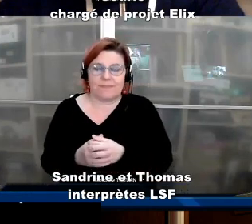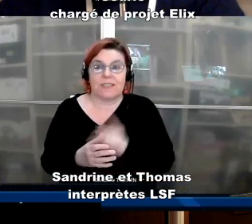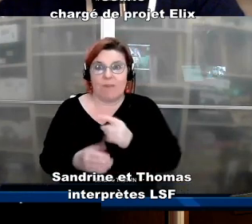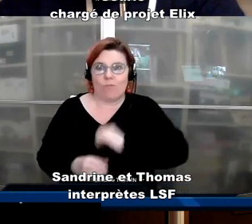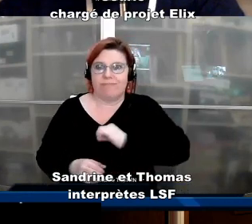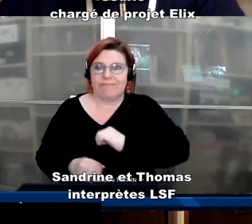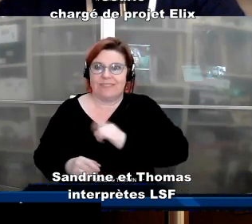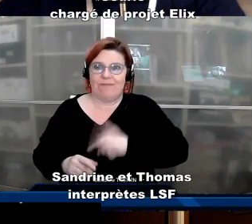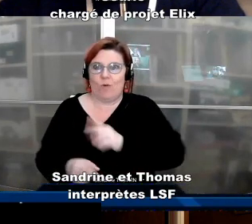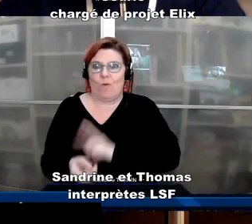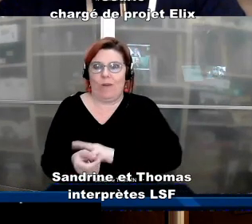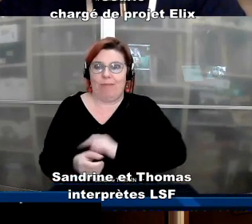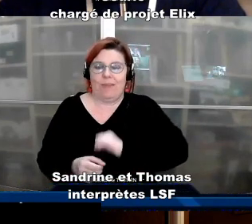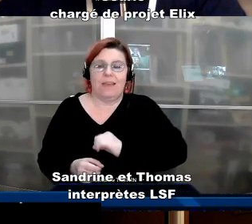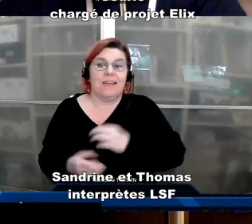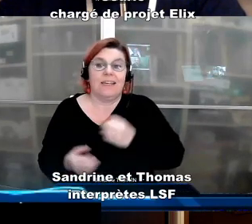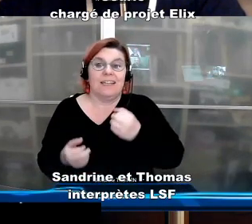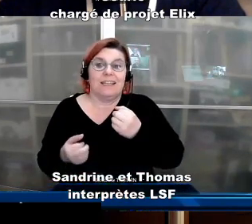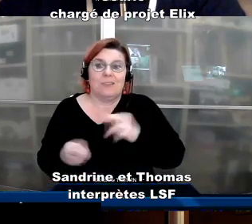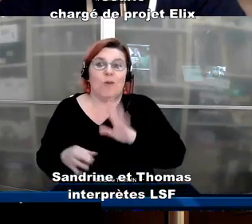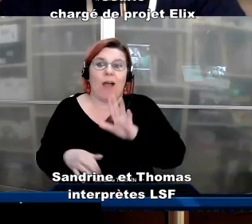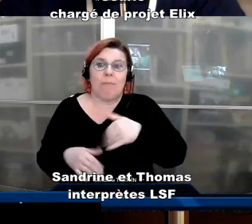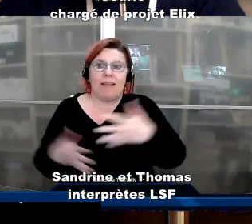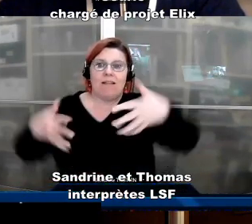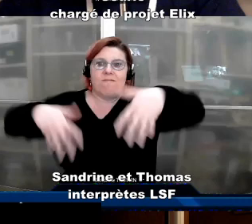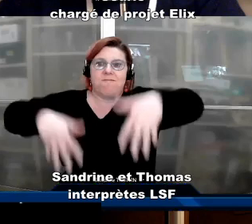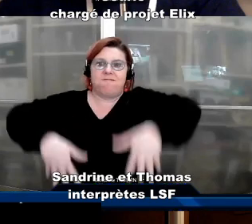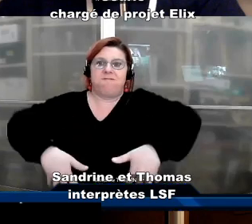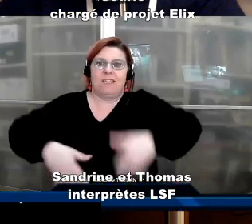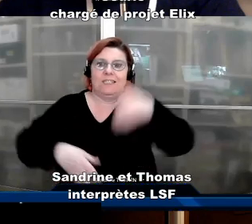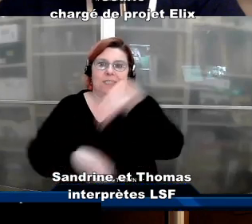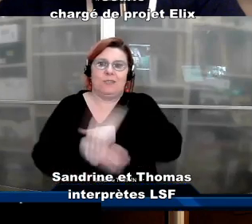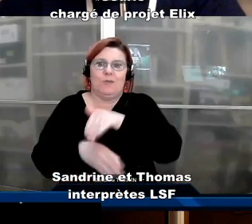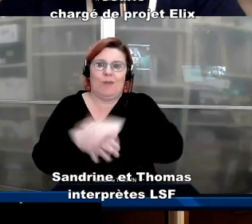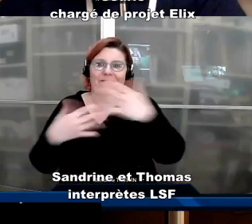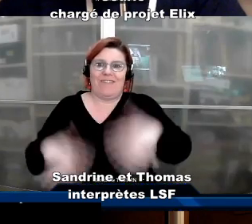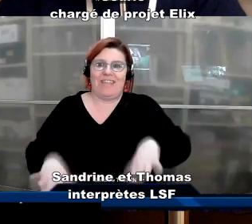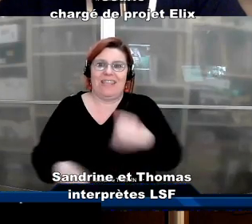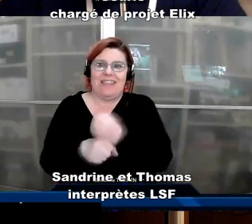faut de l'endurance. Je pense qu'après, voilà, faudra mettre la main dans la glace à la fin de la soirée.